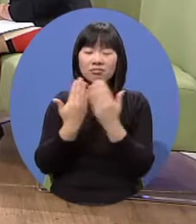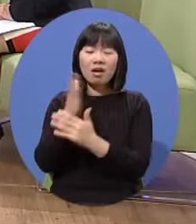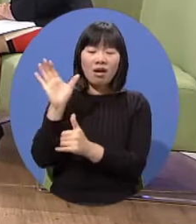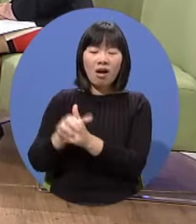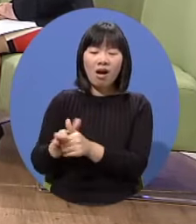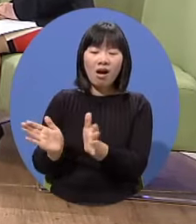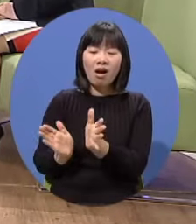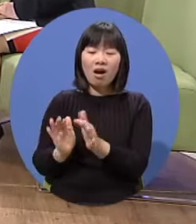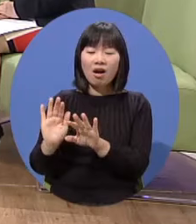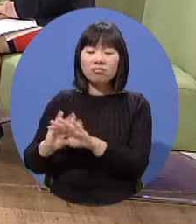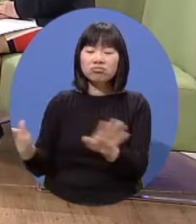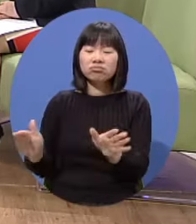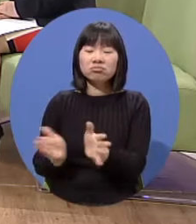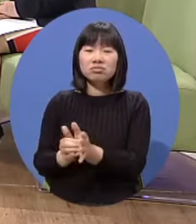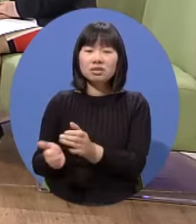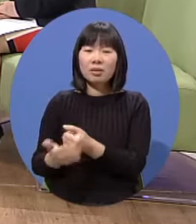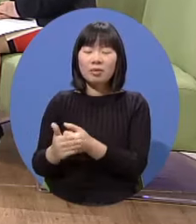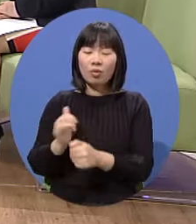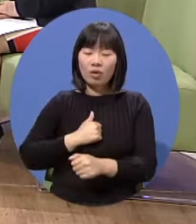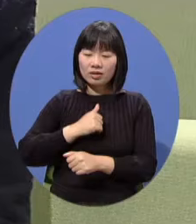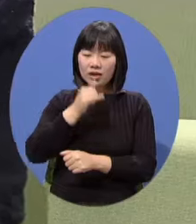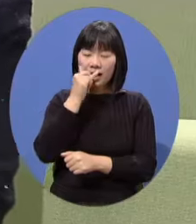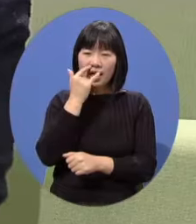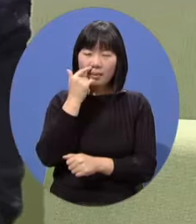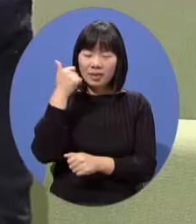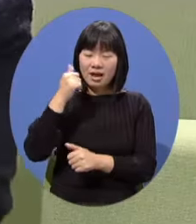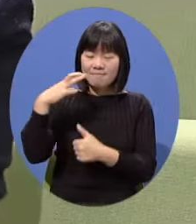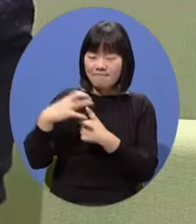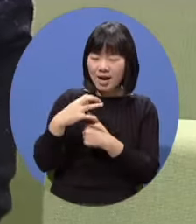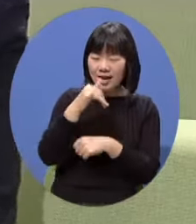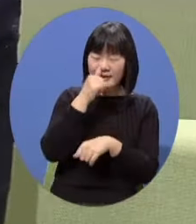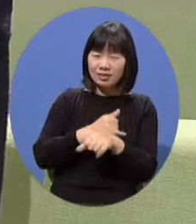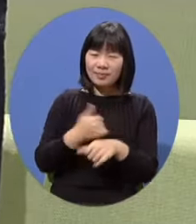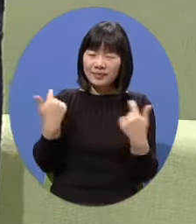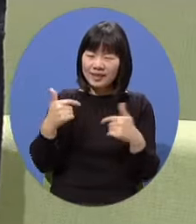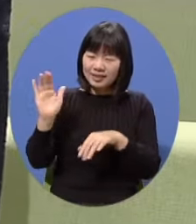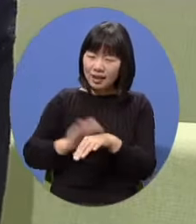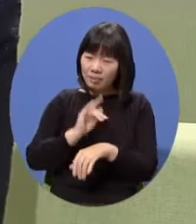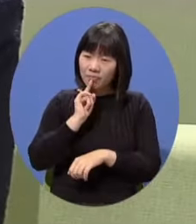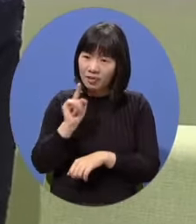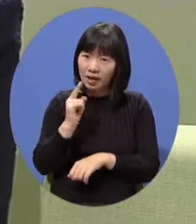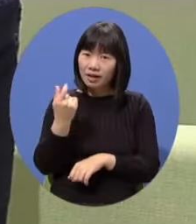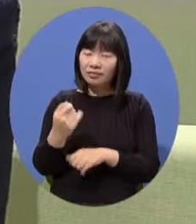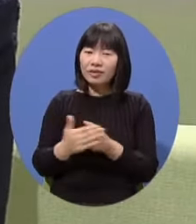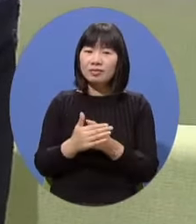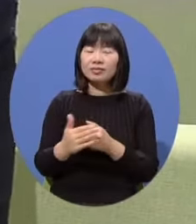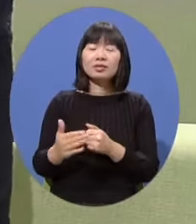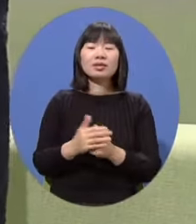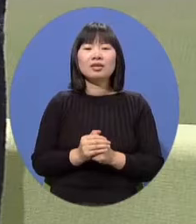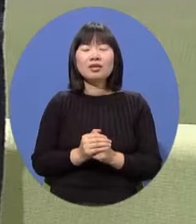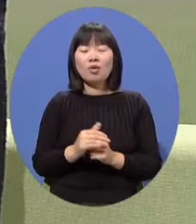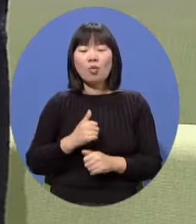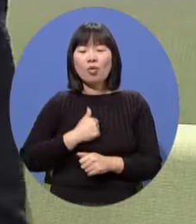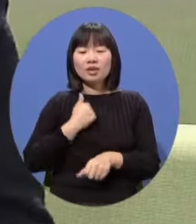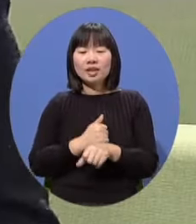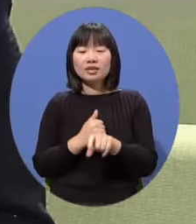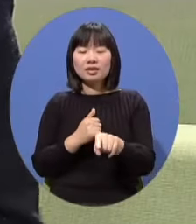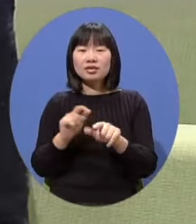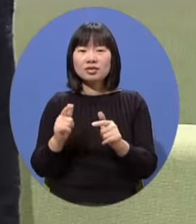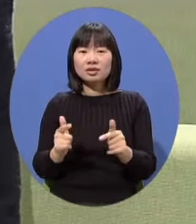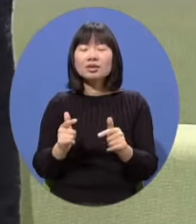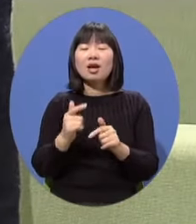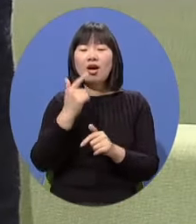수도 있어요. 그렇죠. 그리고 아빠가 막 면박 주고 야 이거를 왜 못하냐 막 이런 거 해서 그래서 화나는 것들을